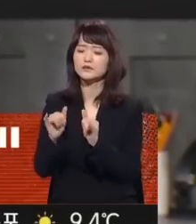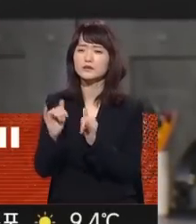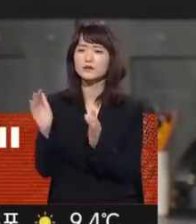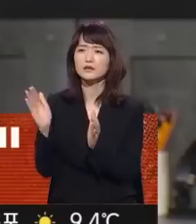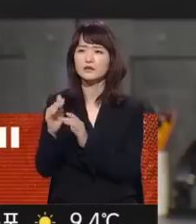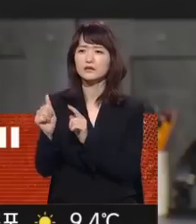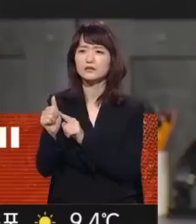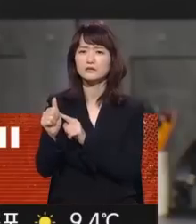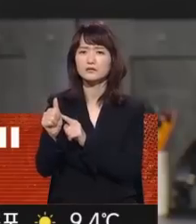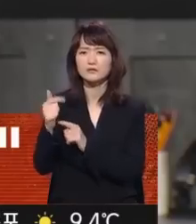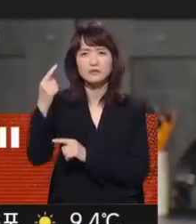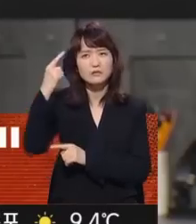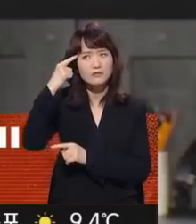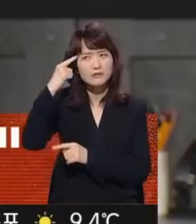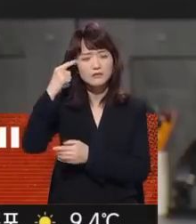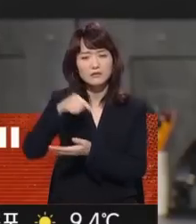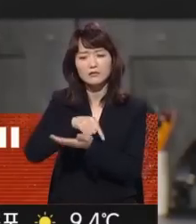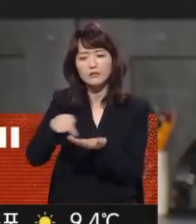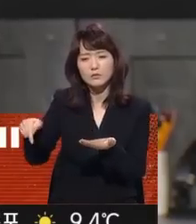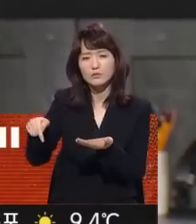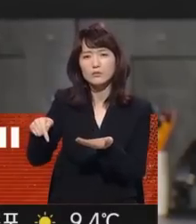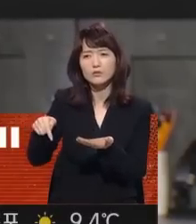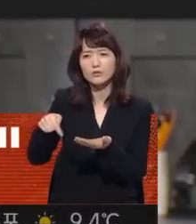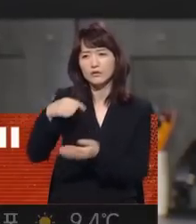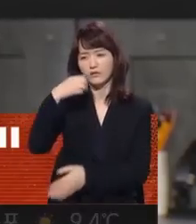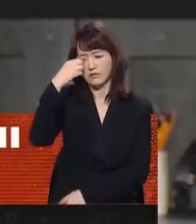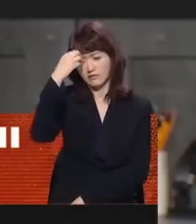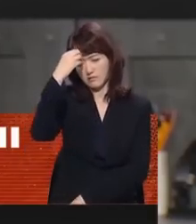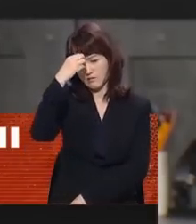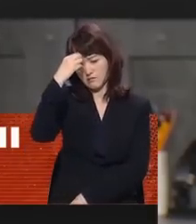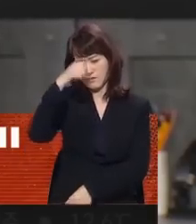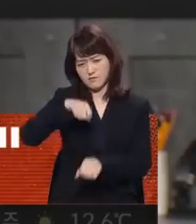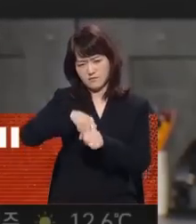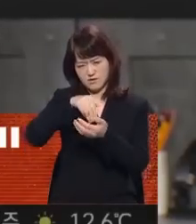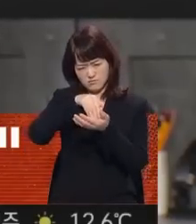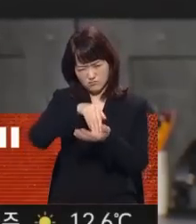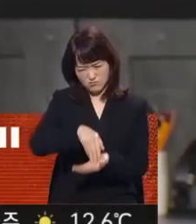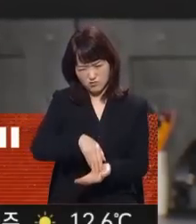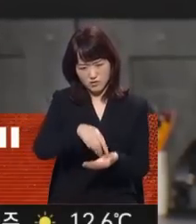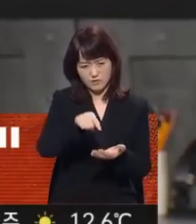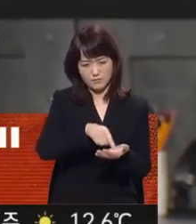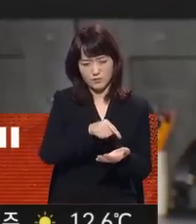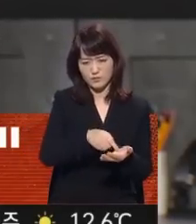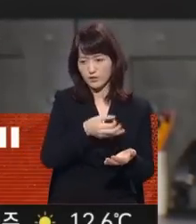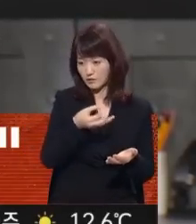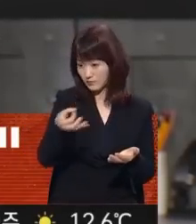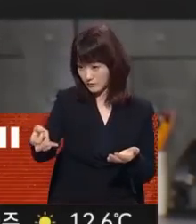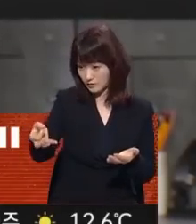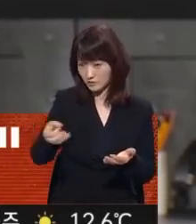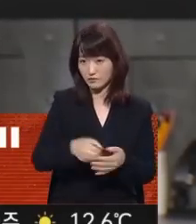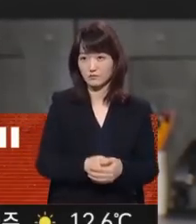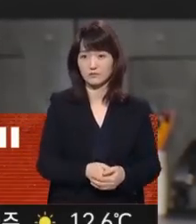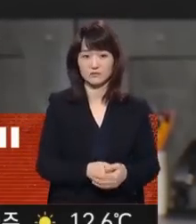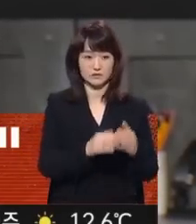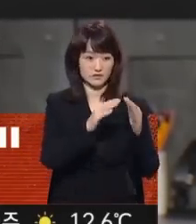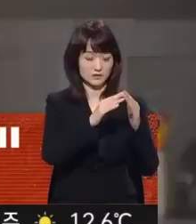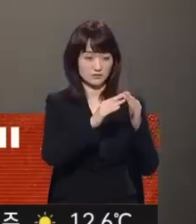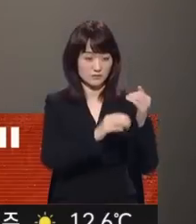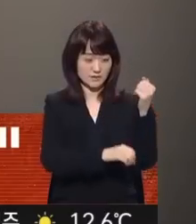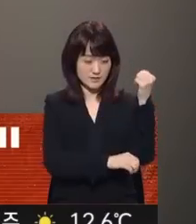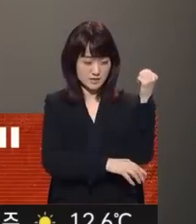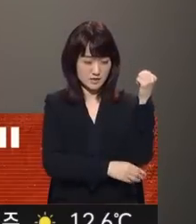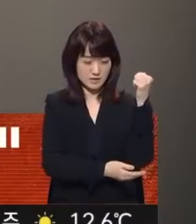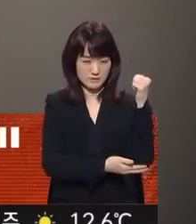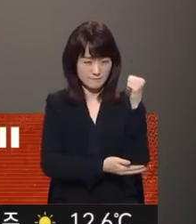정신적 손해 같은 경우이 정치적 손에 어마어마하게 맥에서 손해배상 하도록 해야 됩니다 정말 기독교에서 해줘야